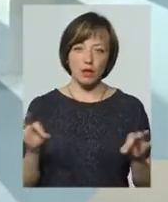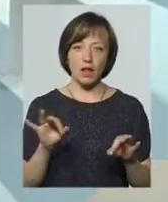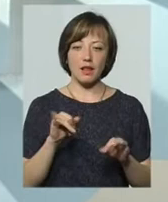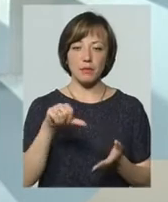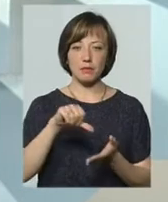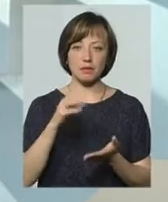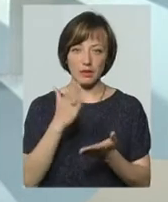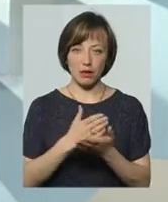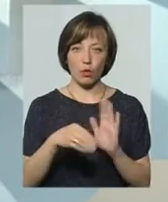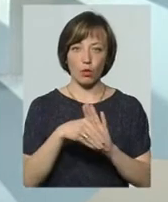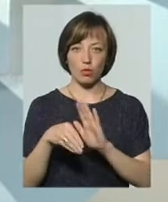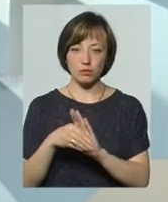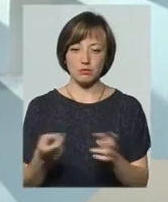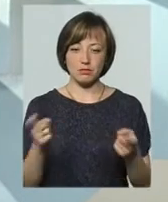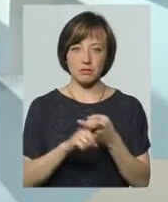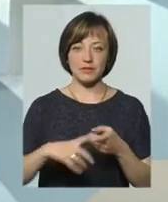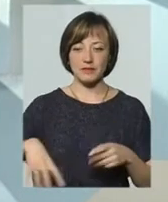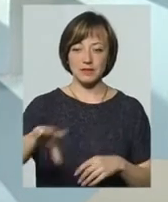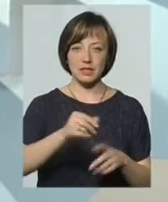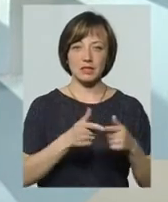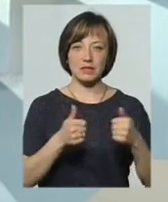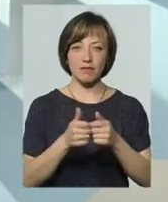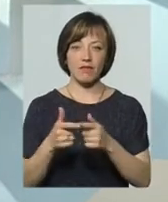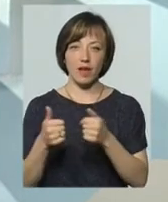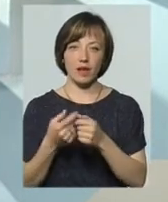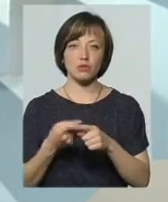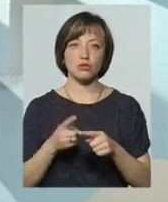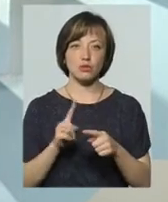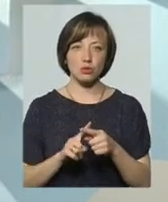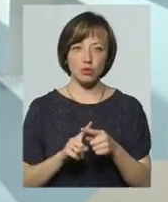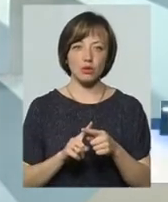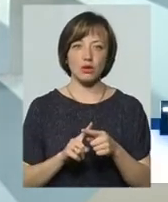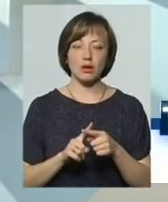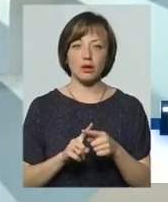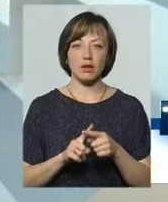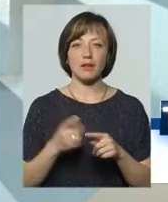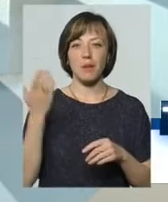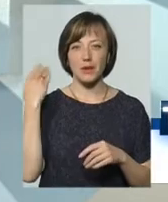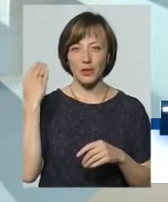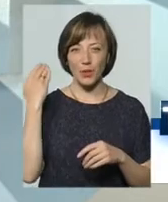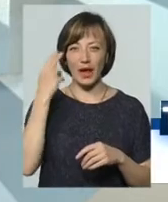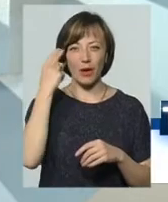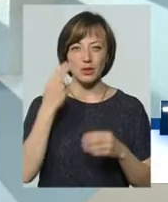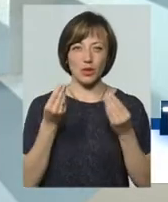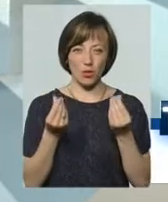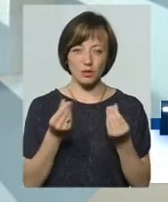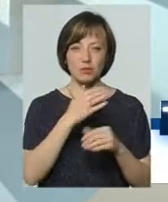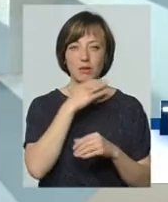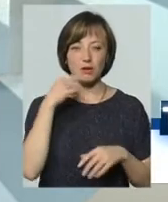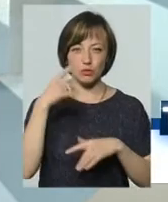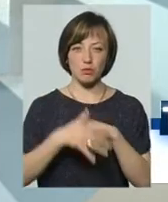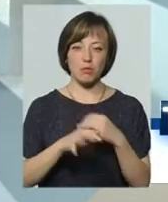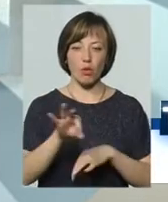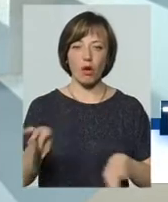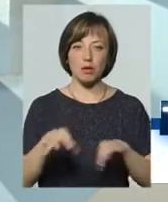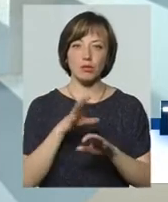корупції, вона є дотичною, напевно, що до всіх сфер, цього і не оминули кіотські гроші, тому що ми розуміємо, що багато проєктів,